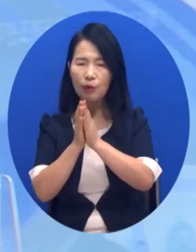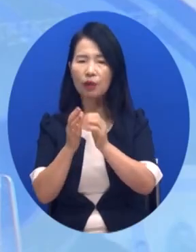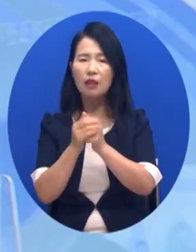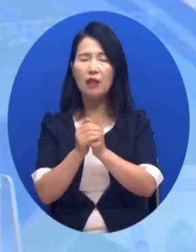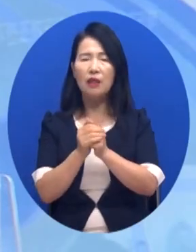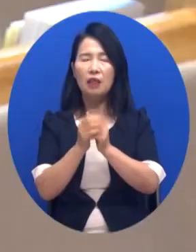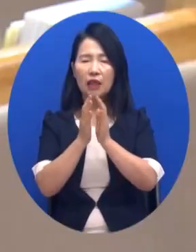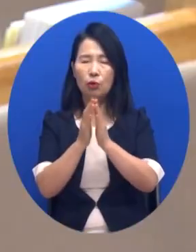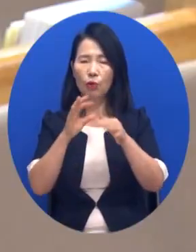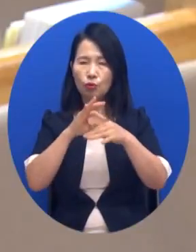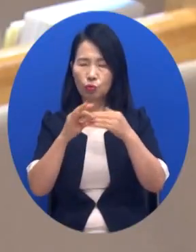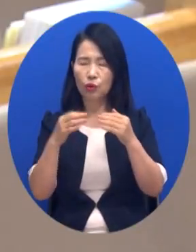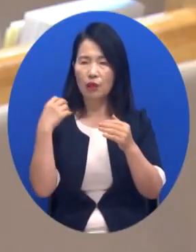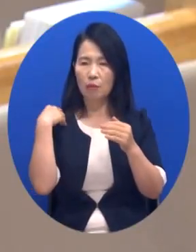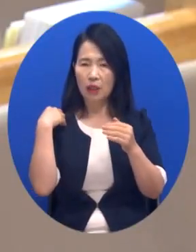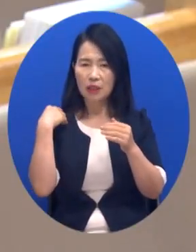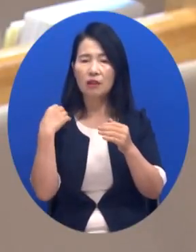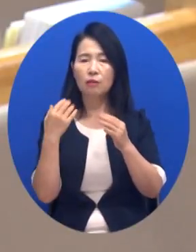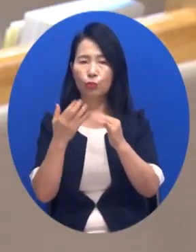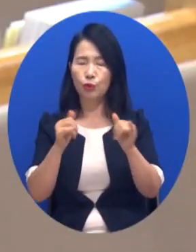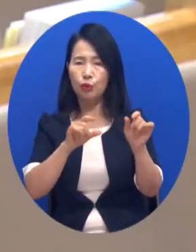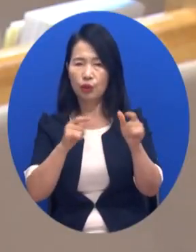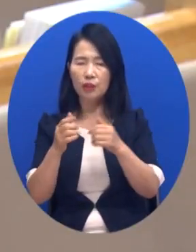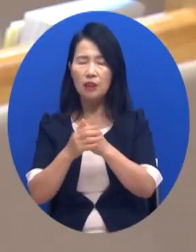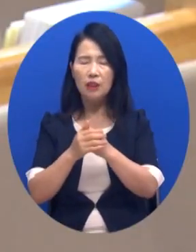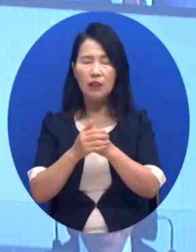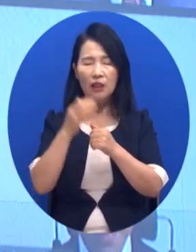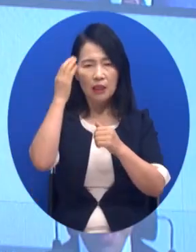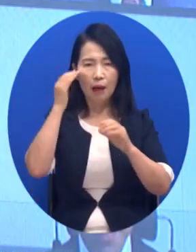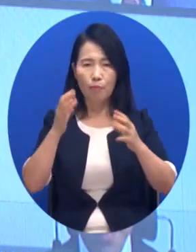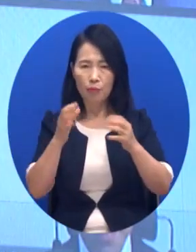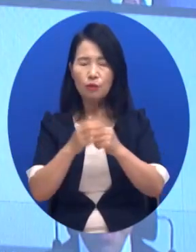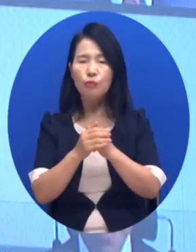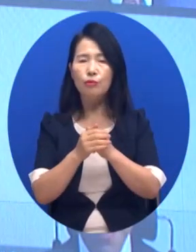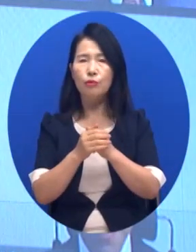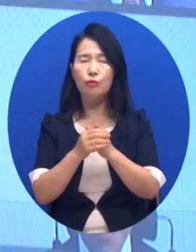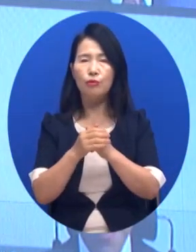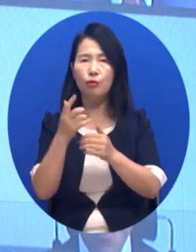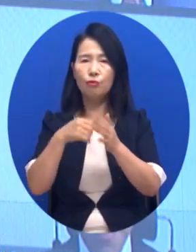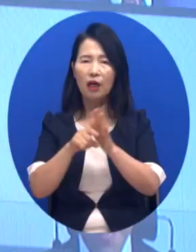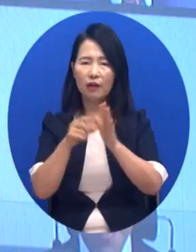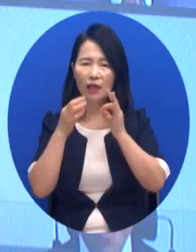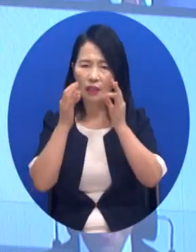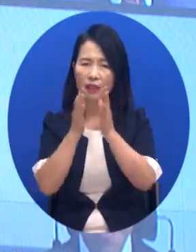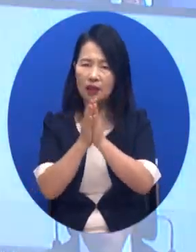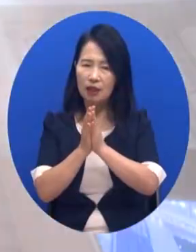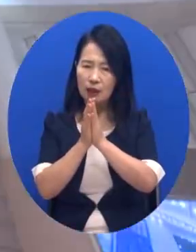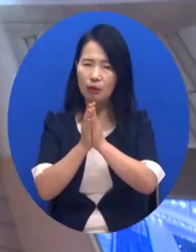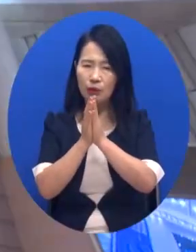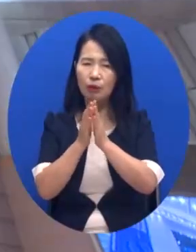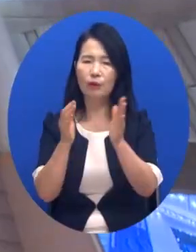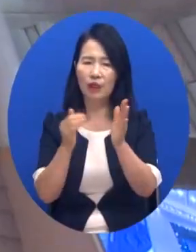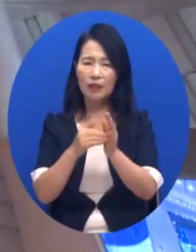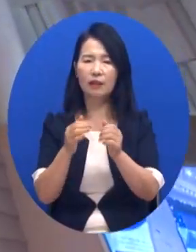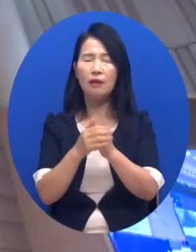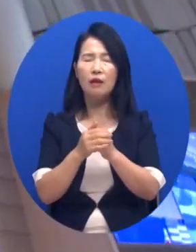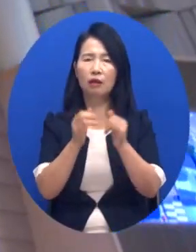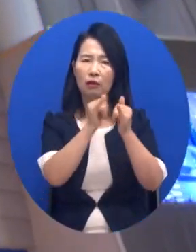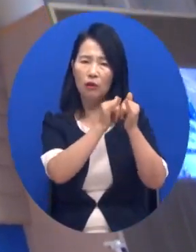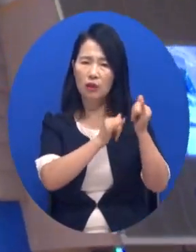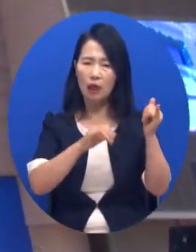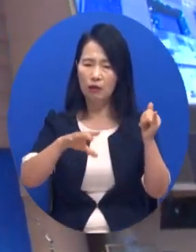기도 순서를 맡은 인원들은 대한민국과 지구촌을 위해 간절한 기도의 목소리를 높였습니다. 역사상